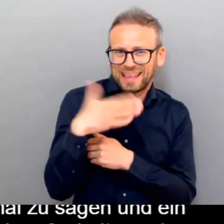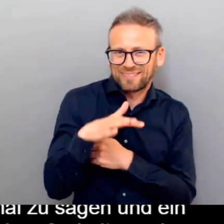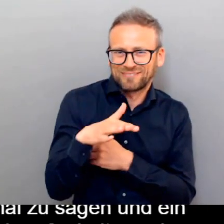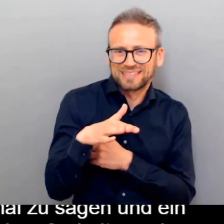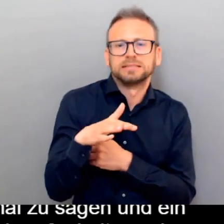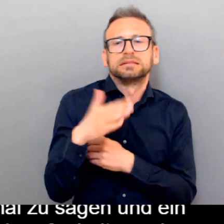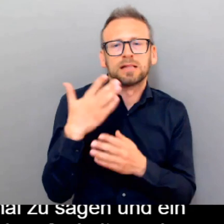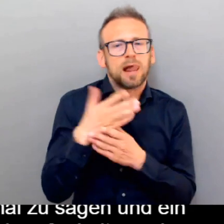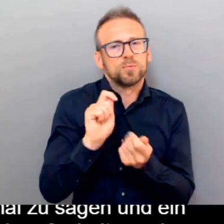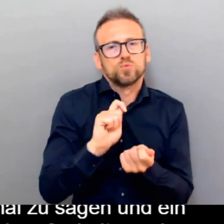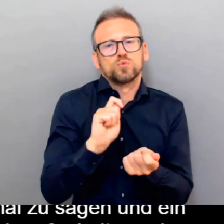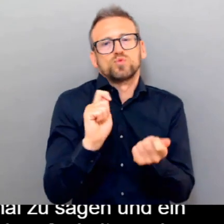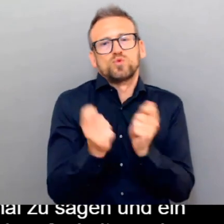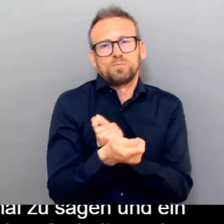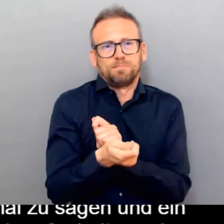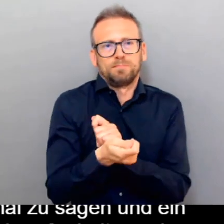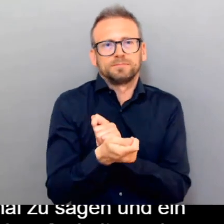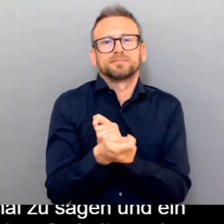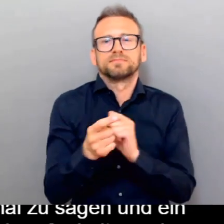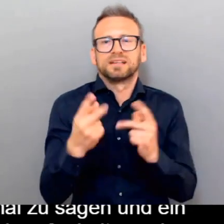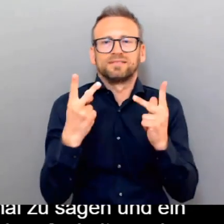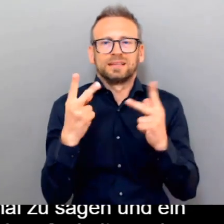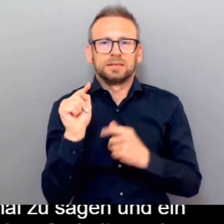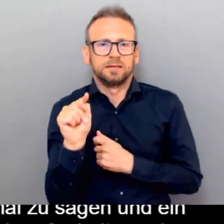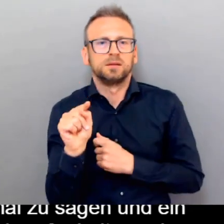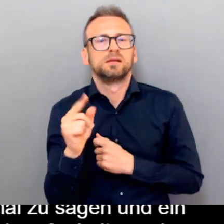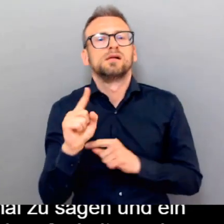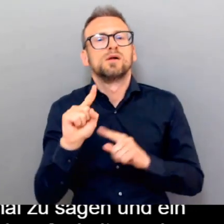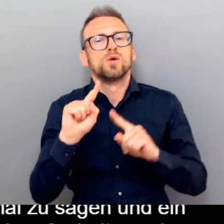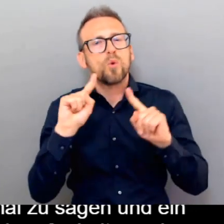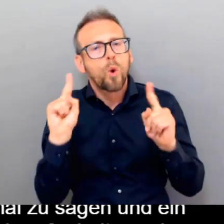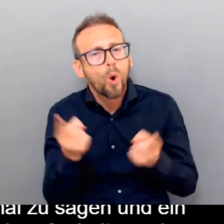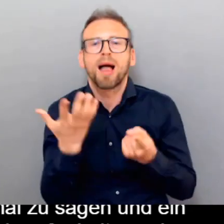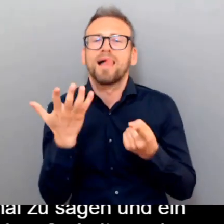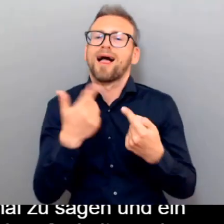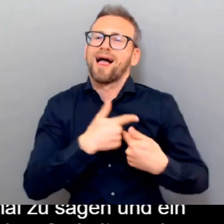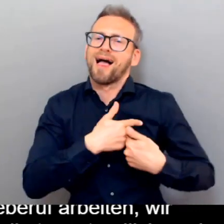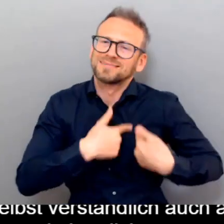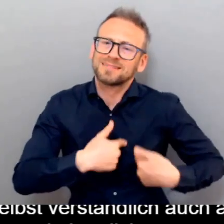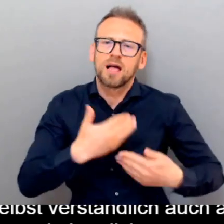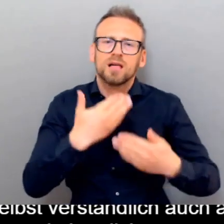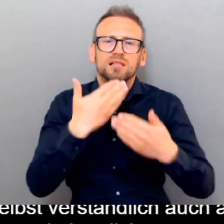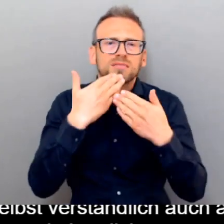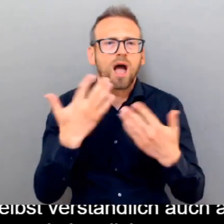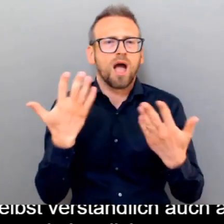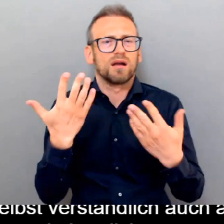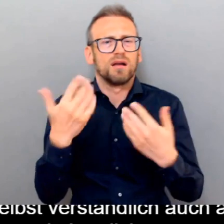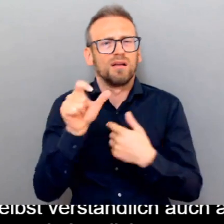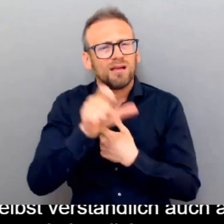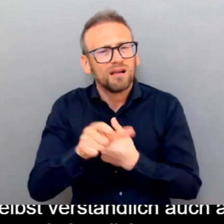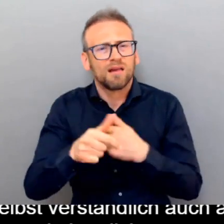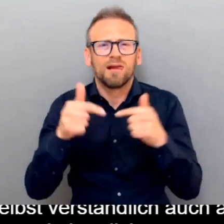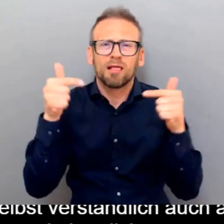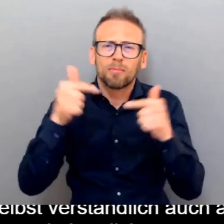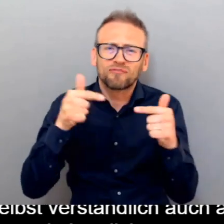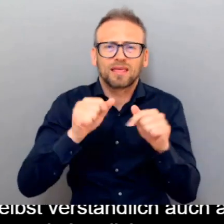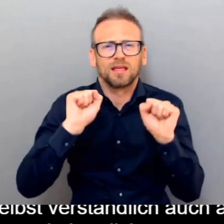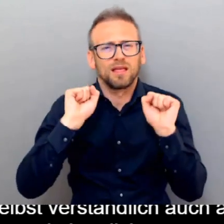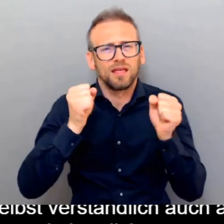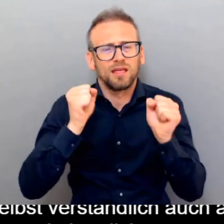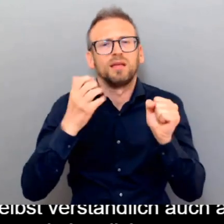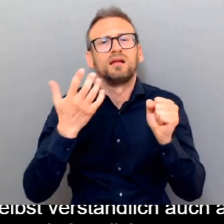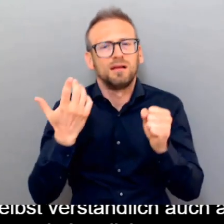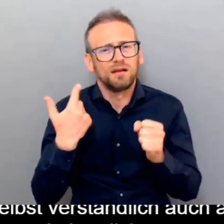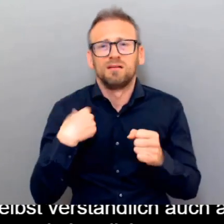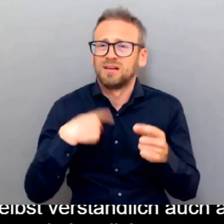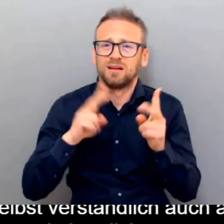alle anderen, die sich jetzt in der Corona-Krise mithelfen und über diese Krise hinaus, auch denen sei an der Stelle